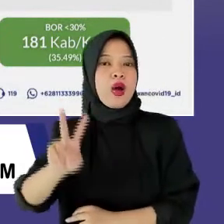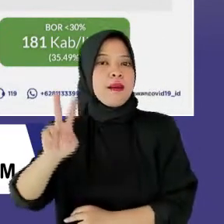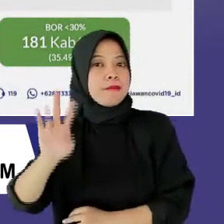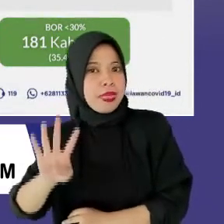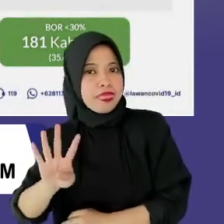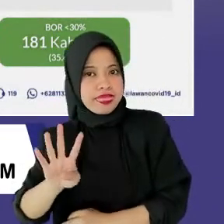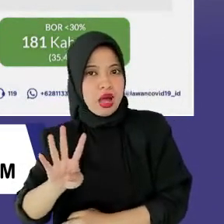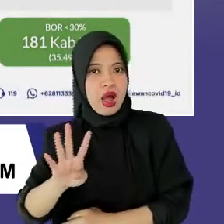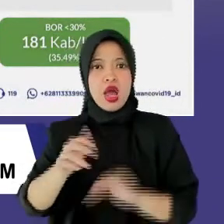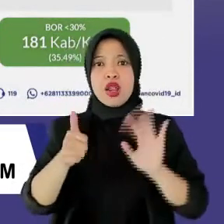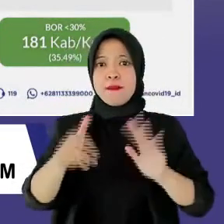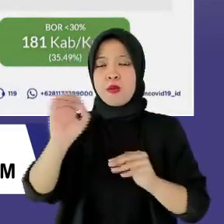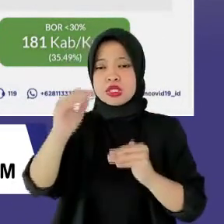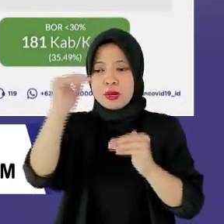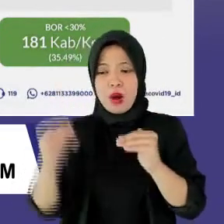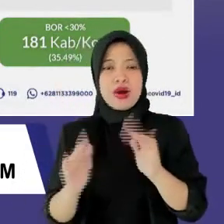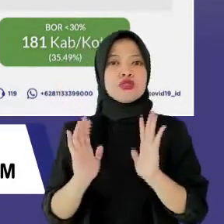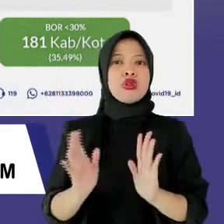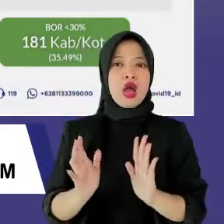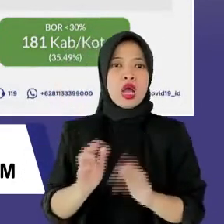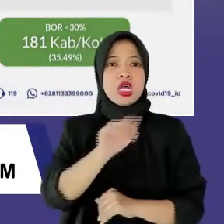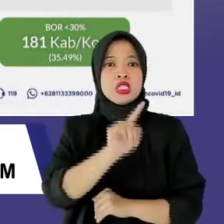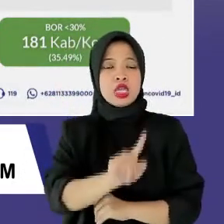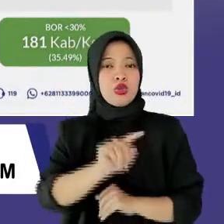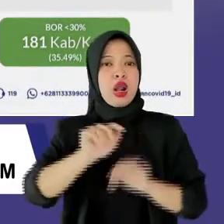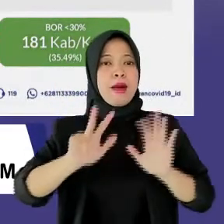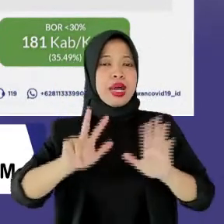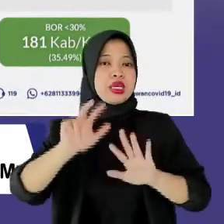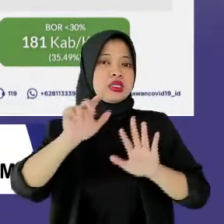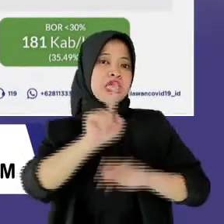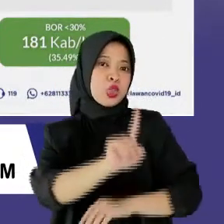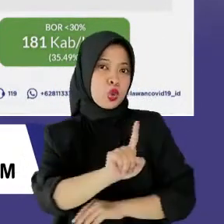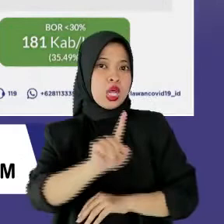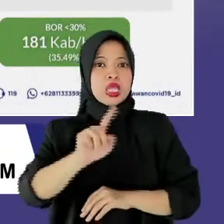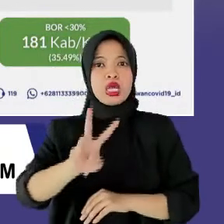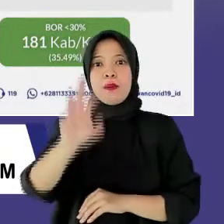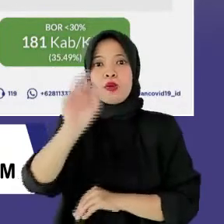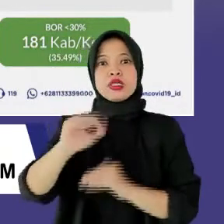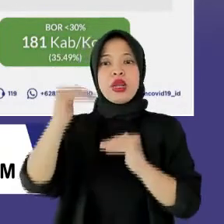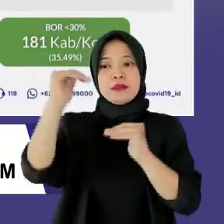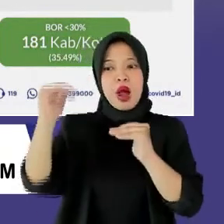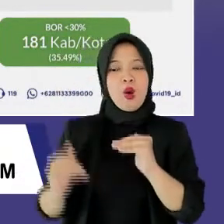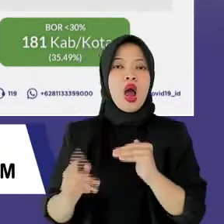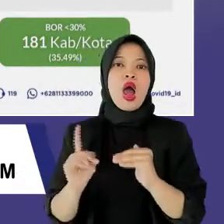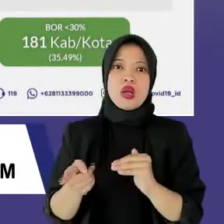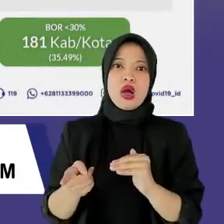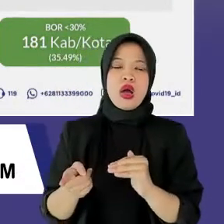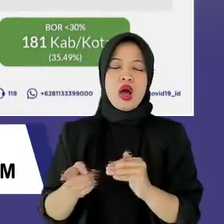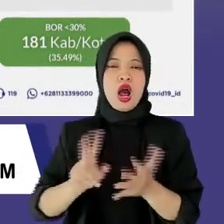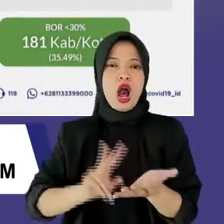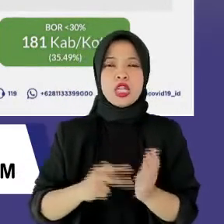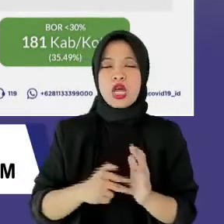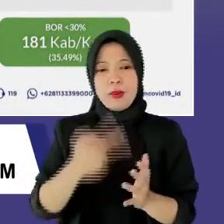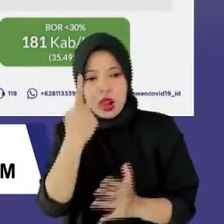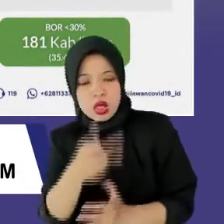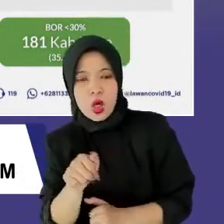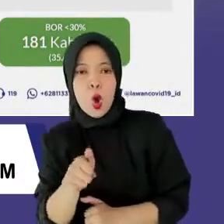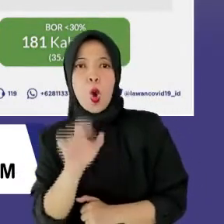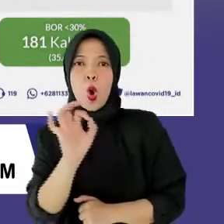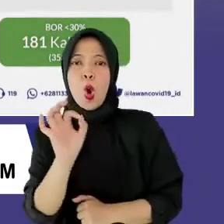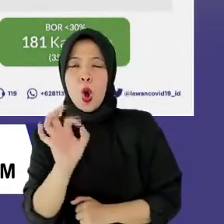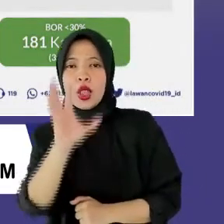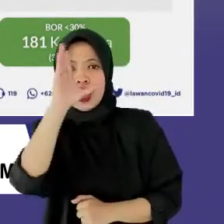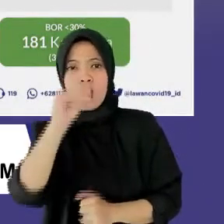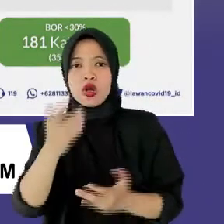224 ini sudah di bawah 60%, 181 bahkan di bawah 30%. Jadi sudah kita lihatnya memang